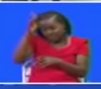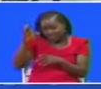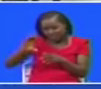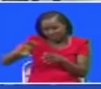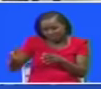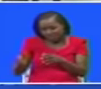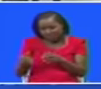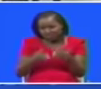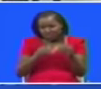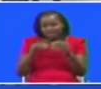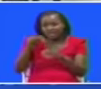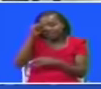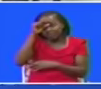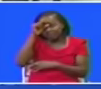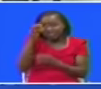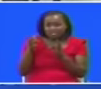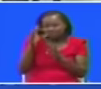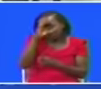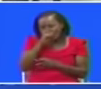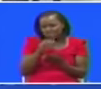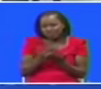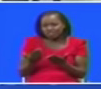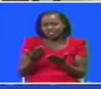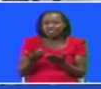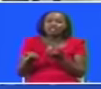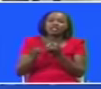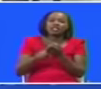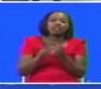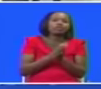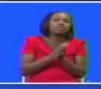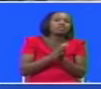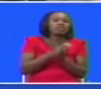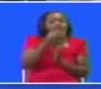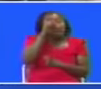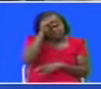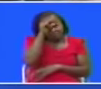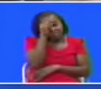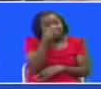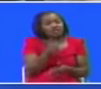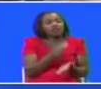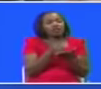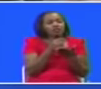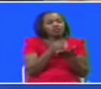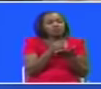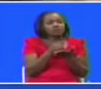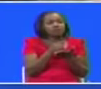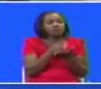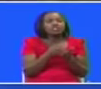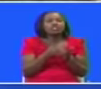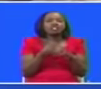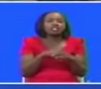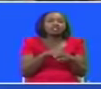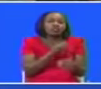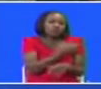kitu kidogo, labda kimekosekana, kuna kitu kinaongezwa na serikali kuu. Federal ndio inasaidia. Inasaidia. Na katika hospitali ni